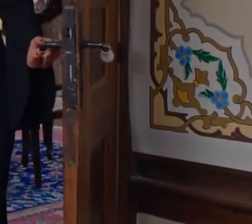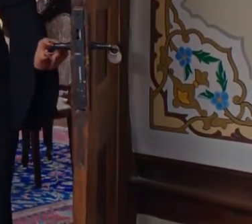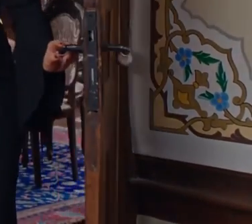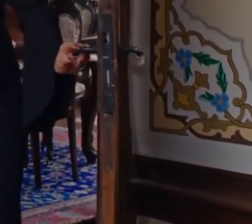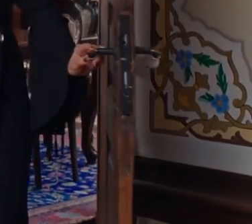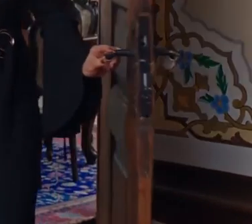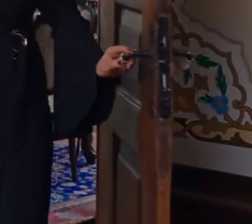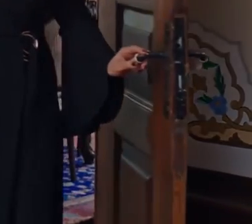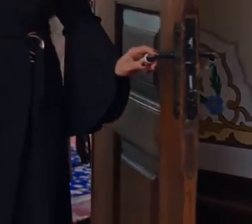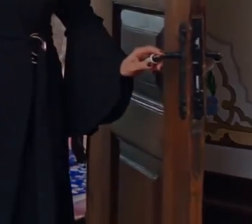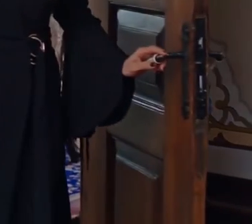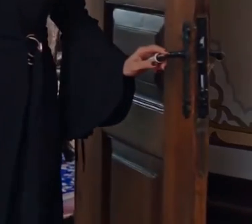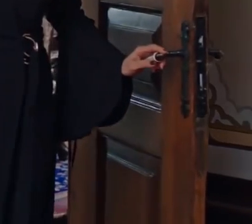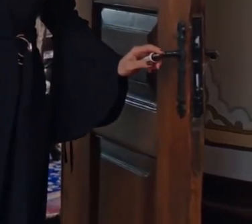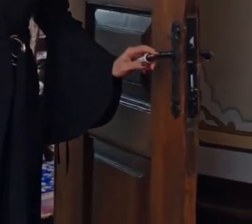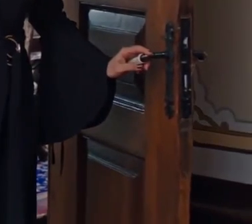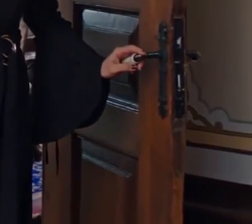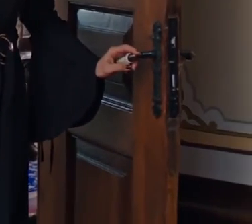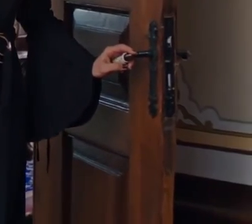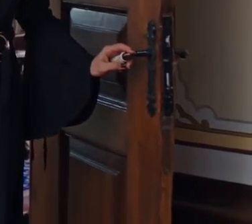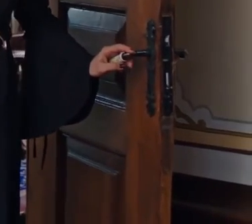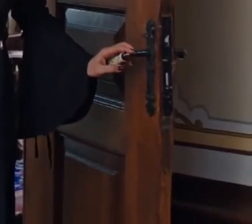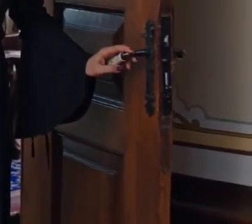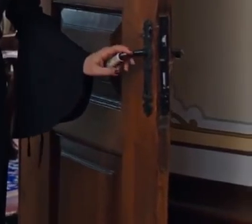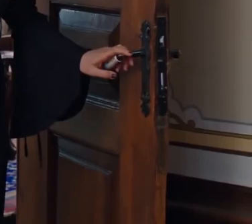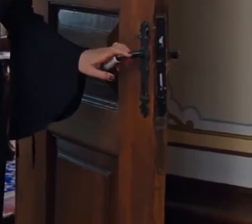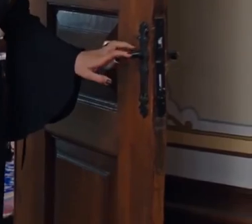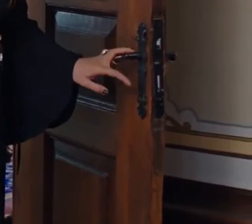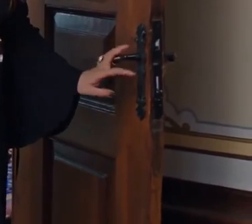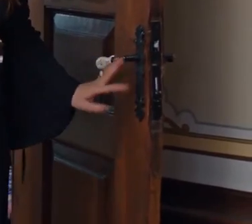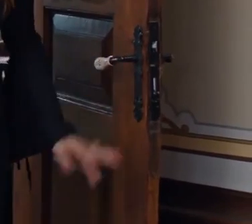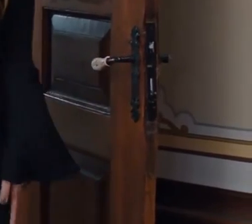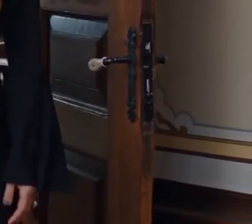Alev üstünde kola ağızları geniş siyah bir elbiseyle Arda'nın odasına girdi.